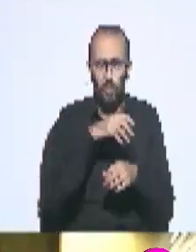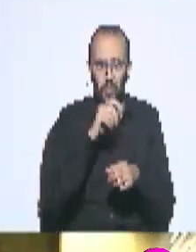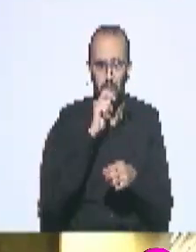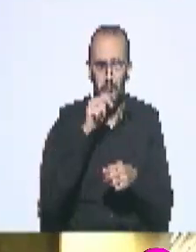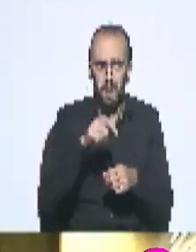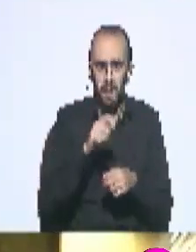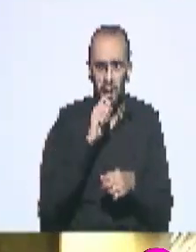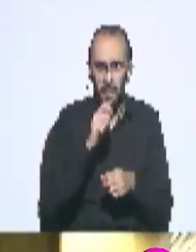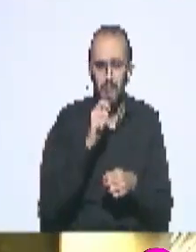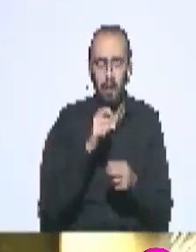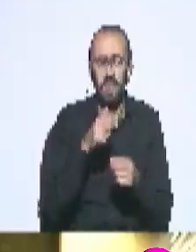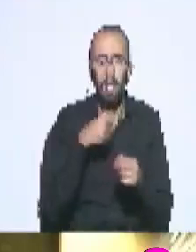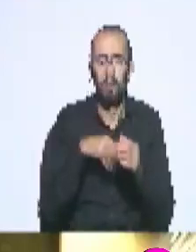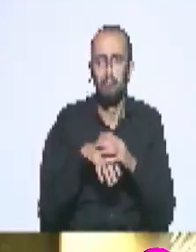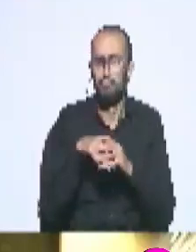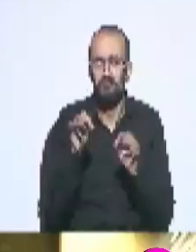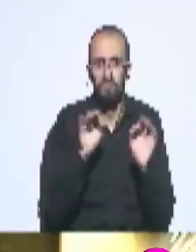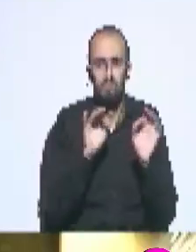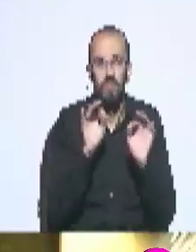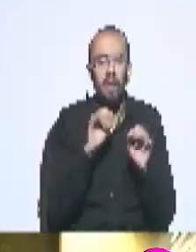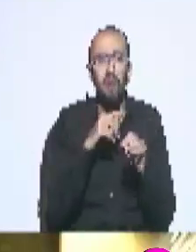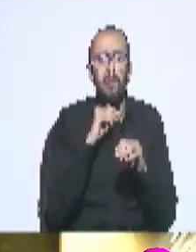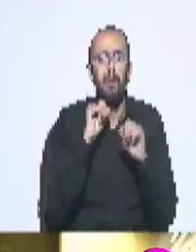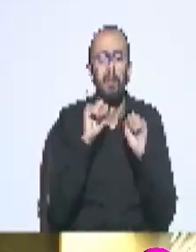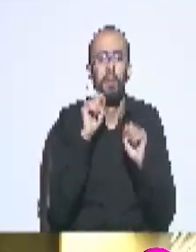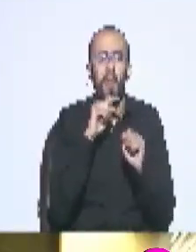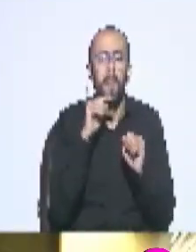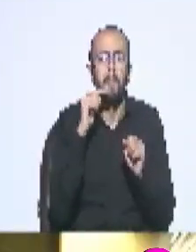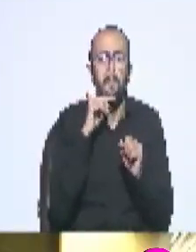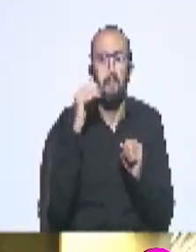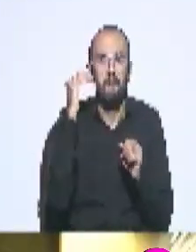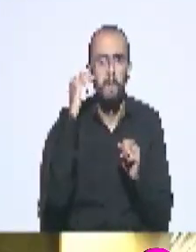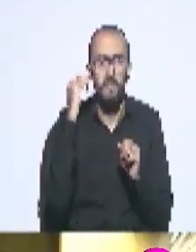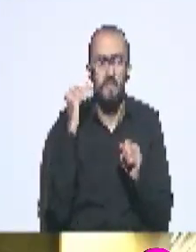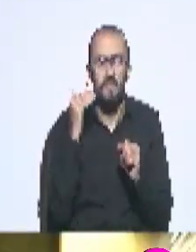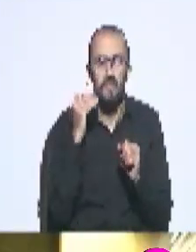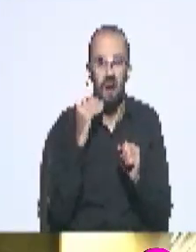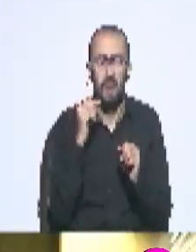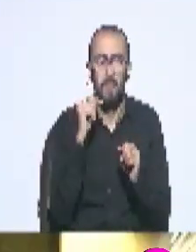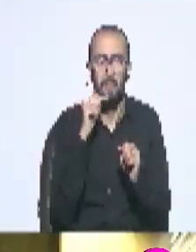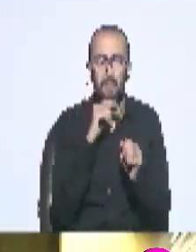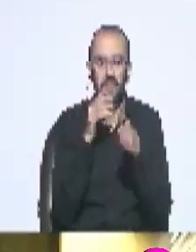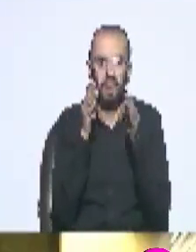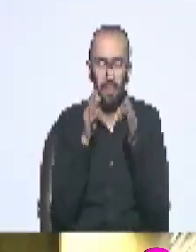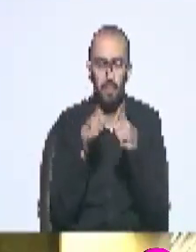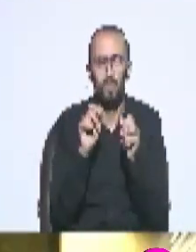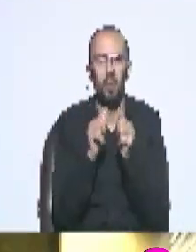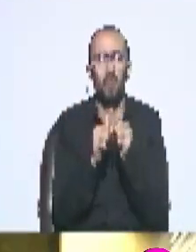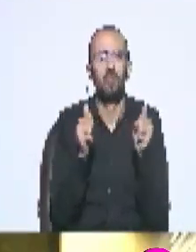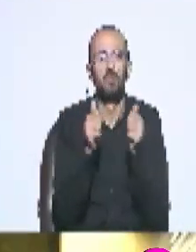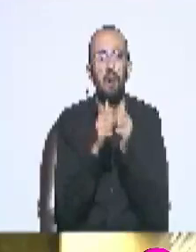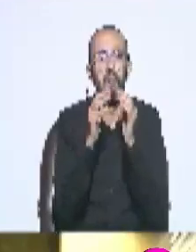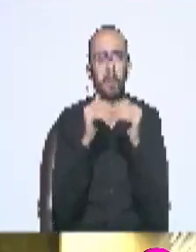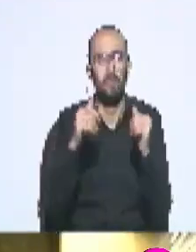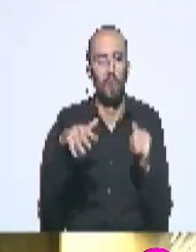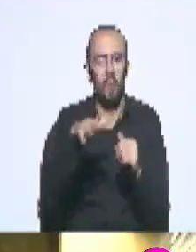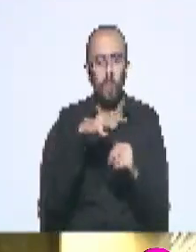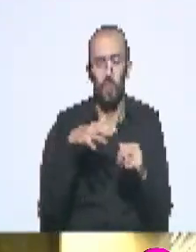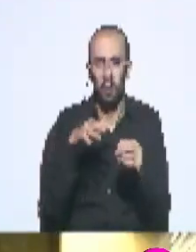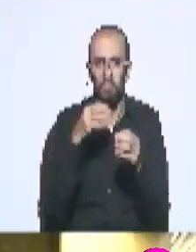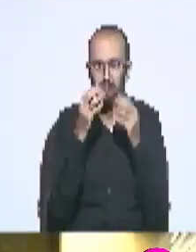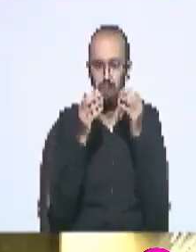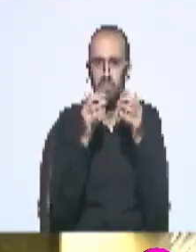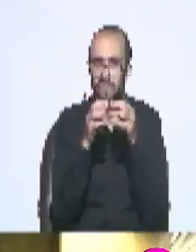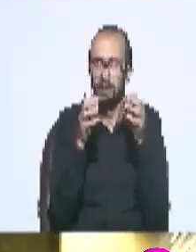ان هو يقدم لحضراتكم كل حاجه تخص المراه المصريه وكل حاجه تخص الاسره المصريه ا كنت